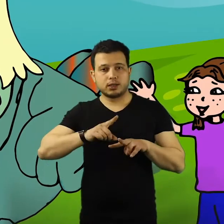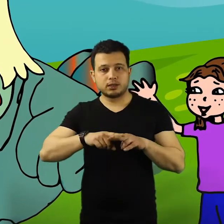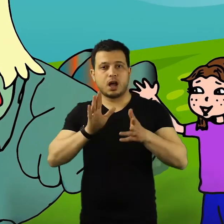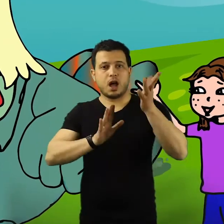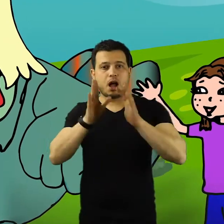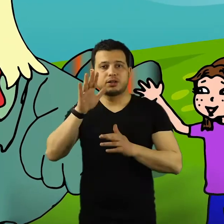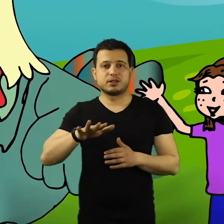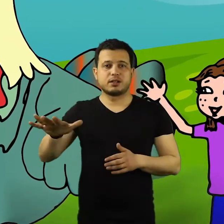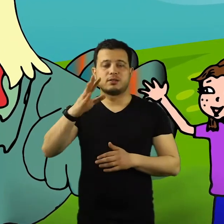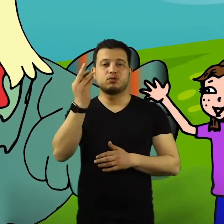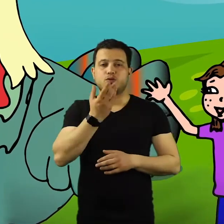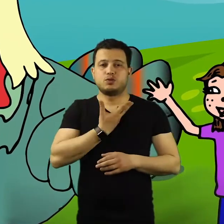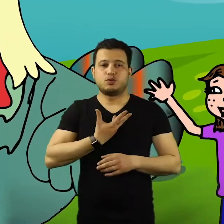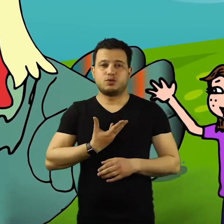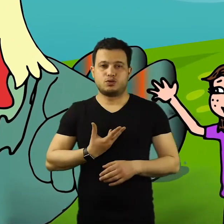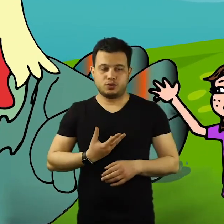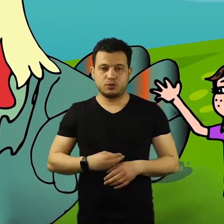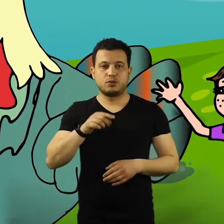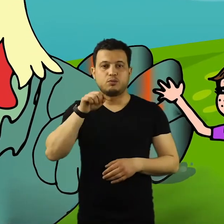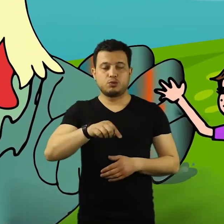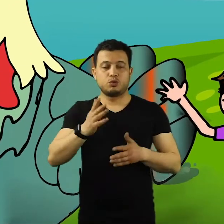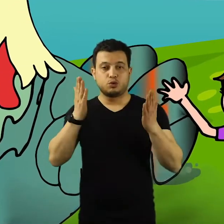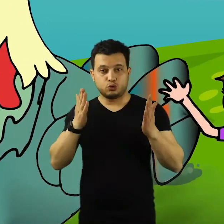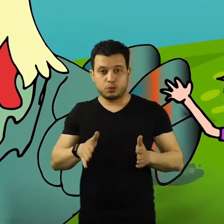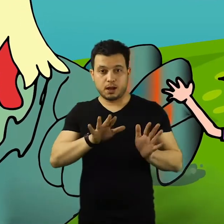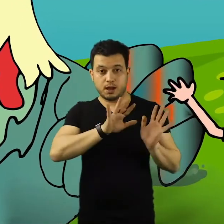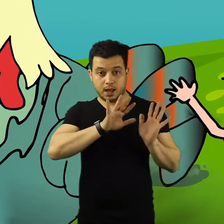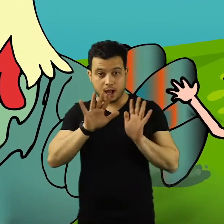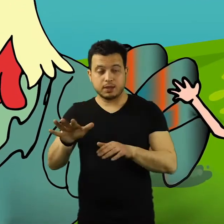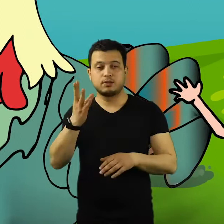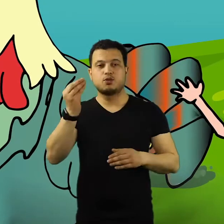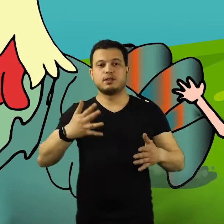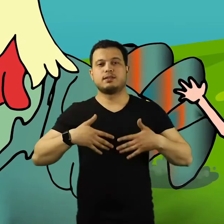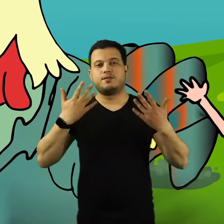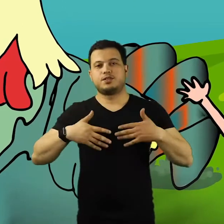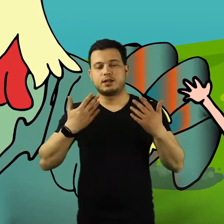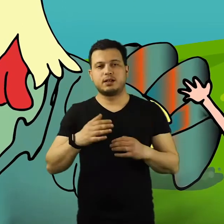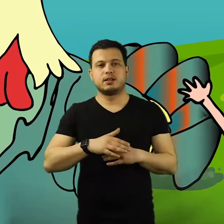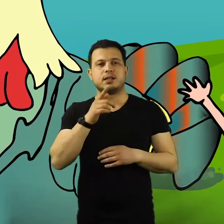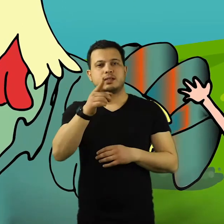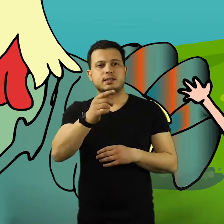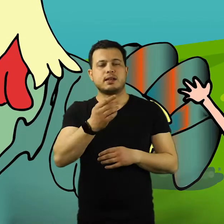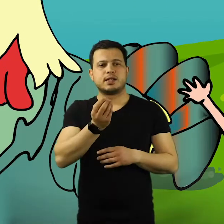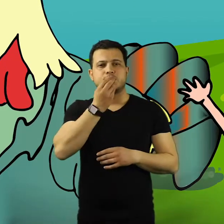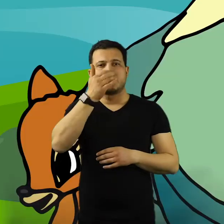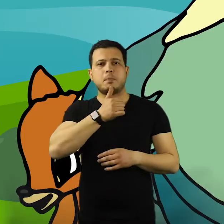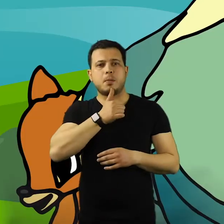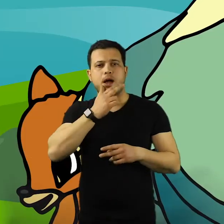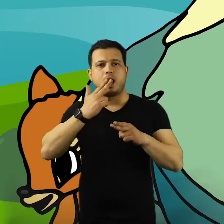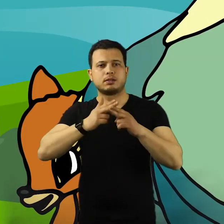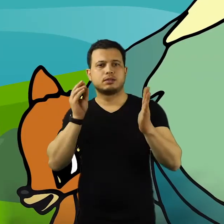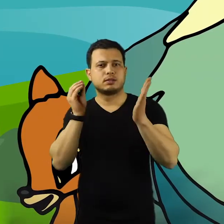pek üzülüyordu Bu duruma pek sevinecekler Size neden Çiçek Baba diyorlar?